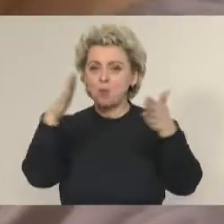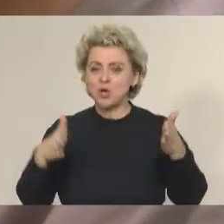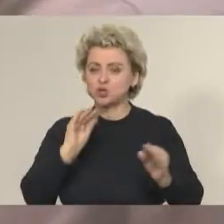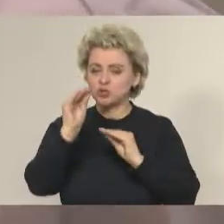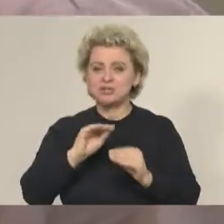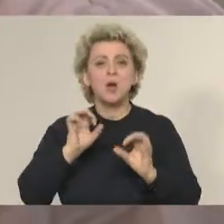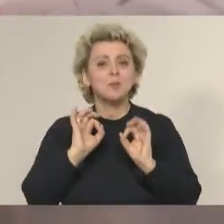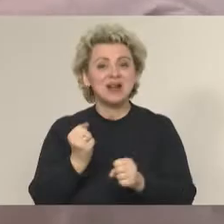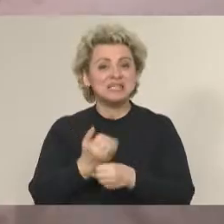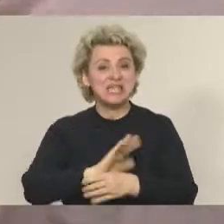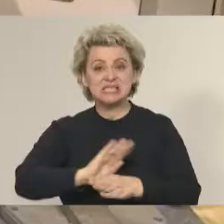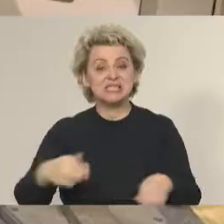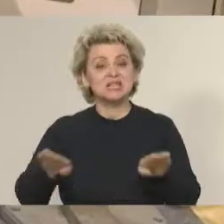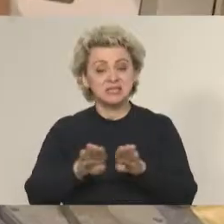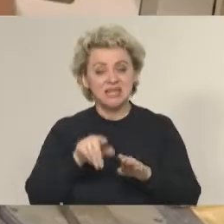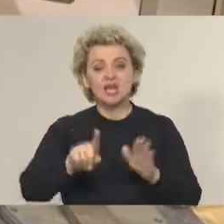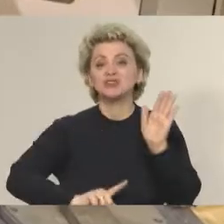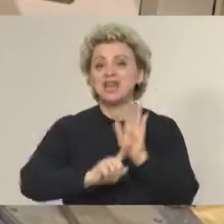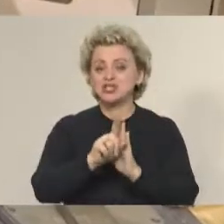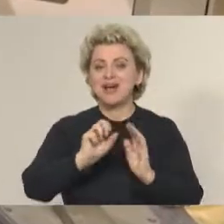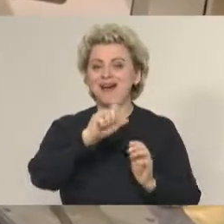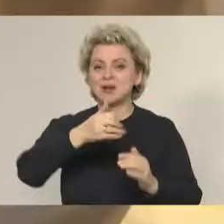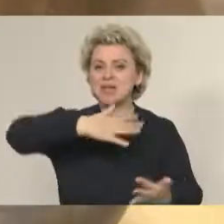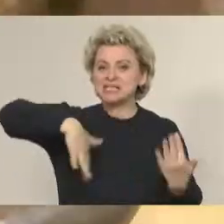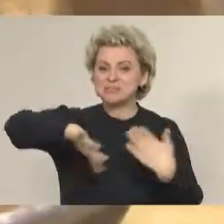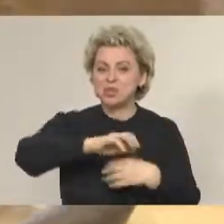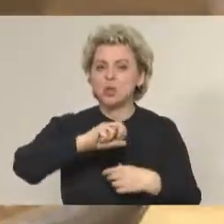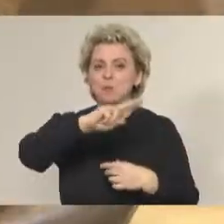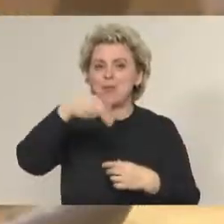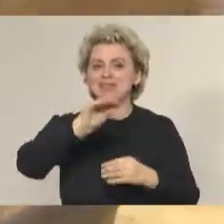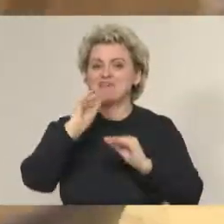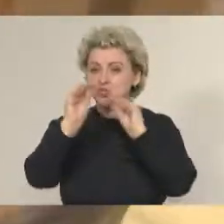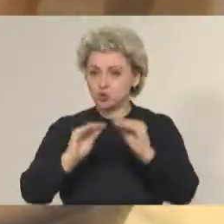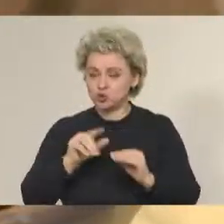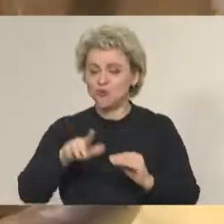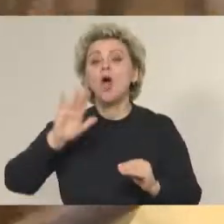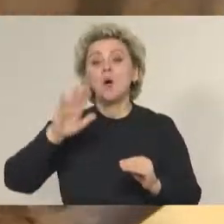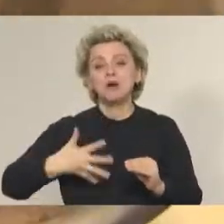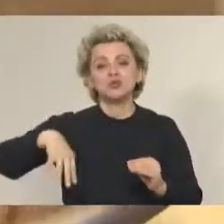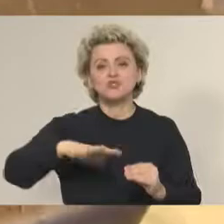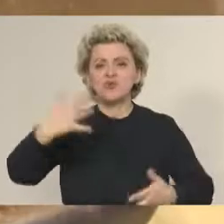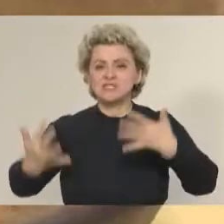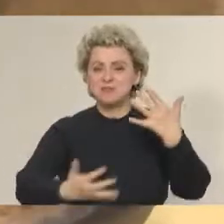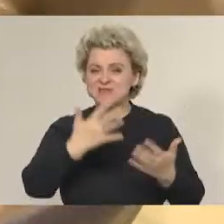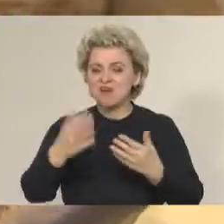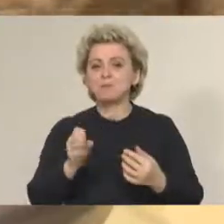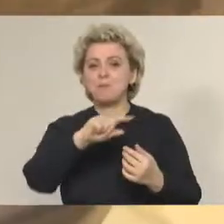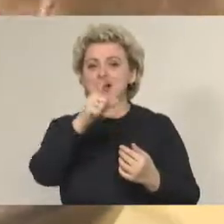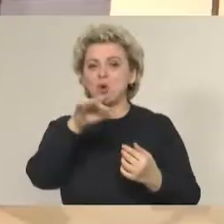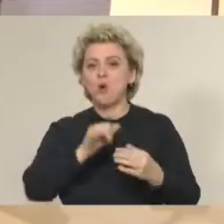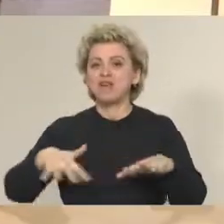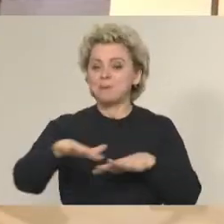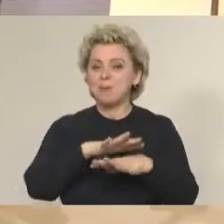вымесит правильно восточную сладость. Для начала карамель смешивают с пенообразующим веществом, затем все это взбивают с белковой